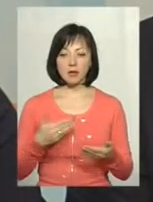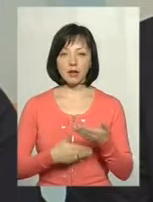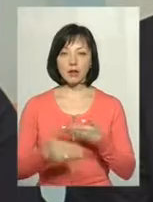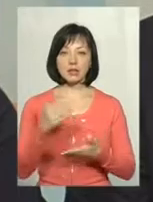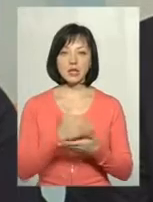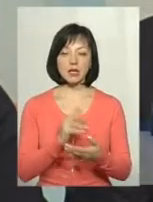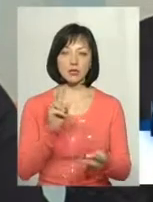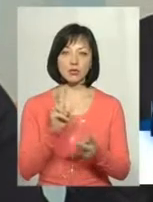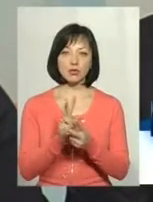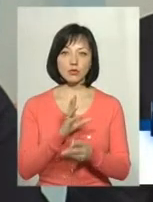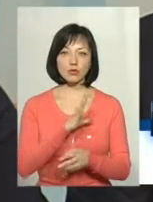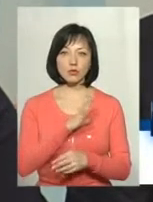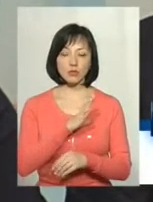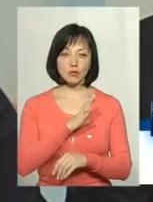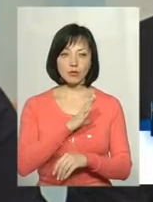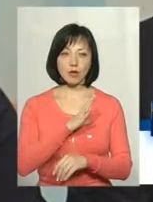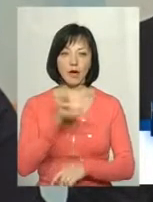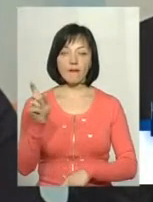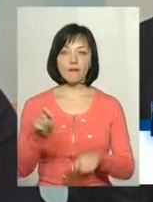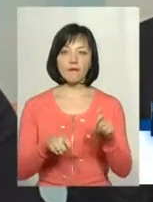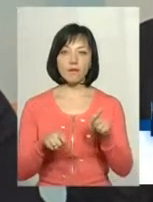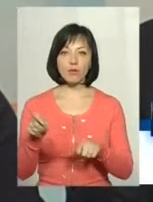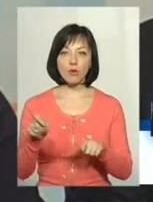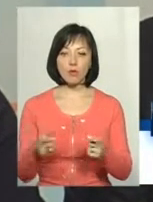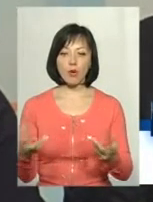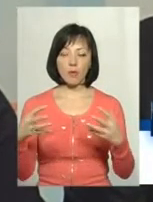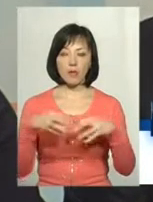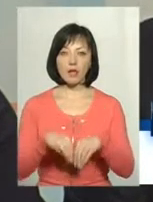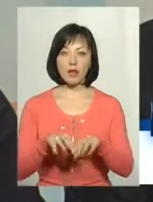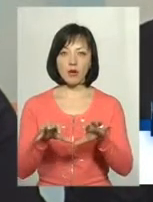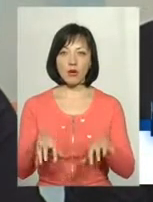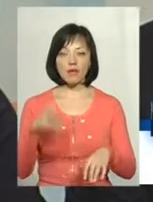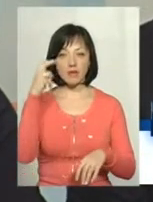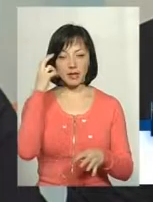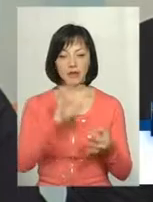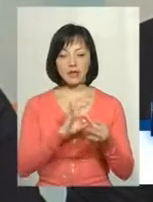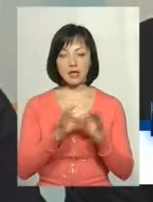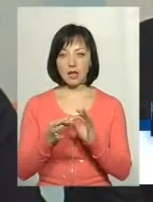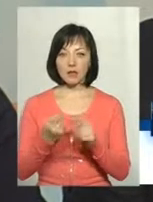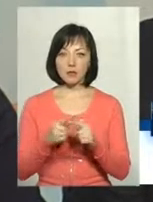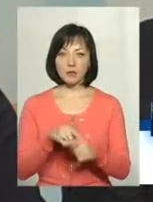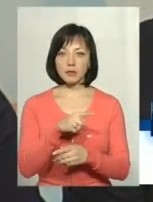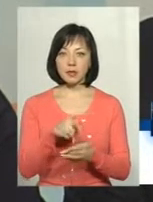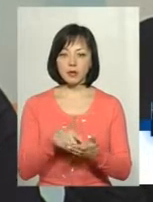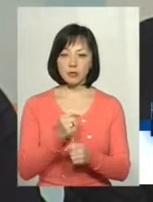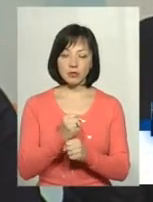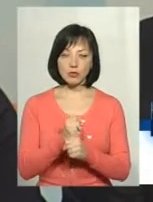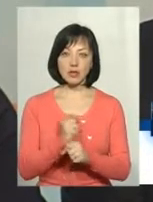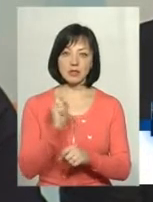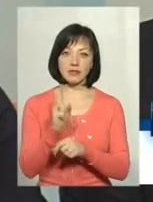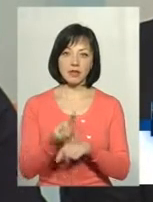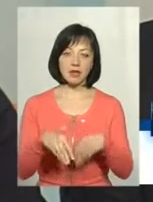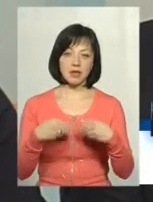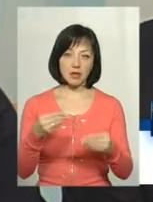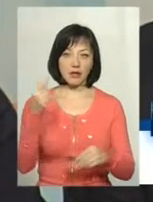зустрічі, коли були форум об'єднаних голів в Києві, ми детально по цьому питанню попрацювали, він дав завдання, і я думаю,